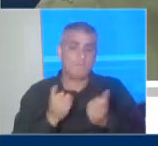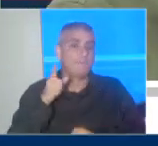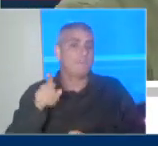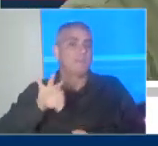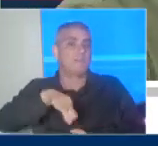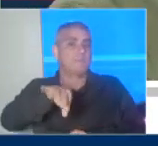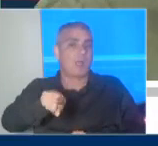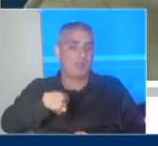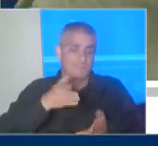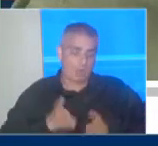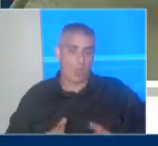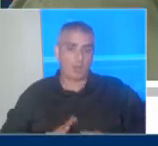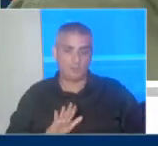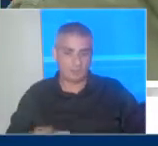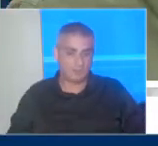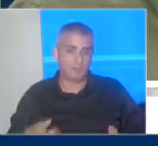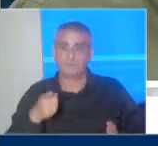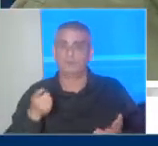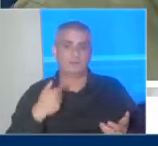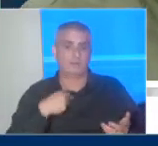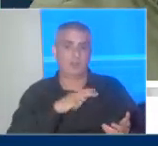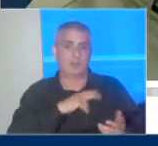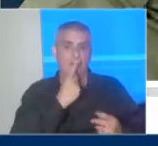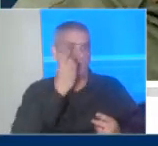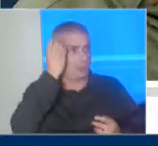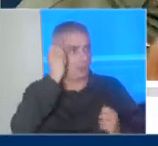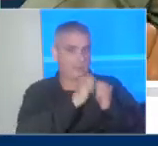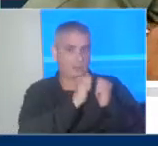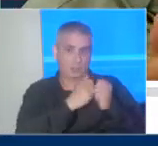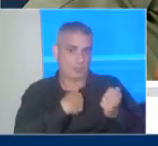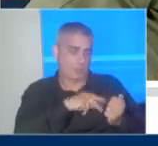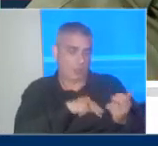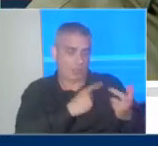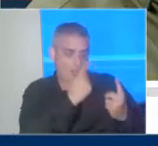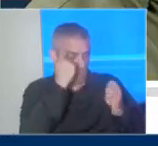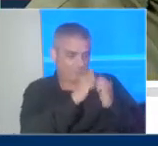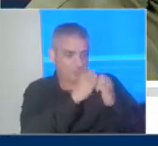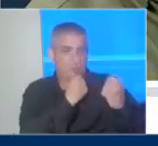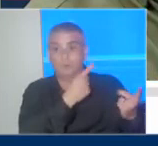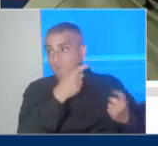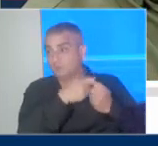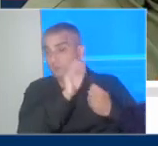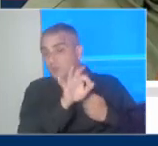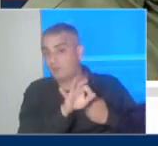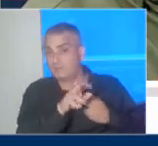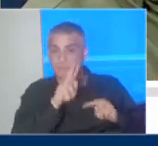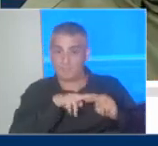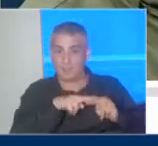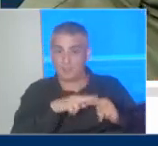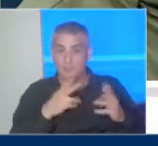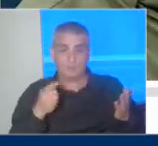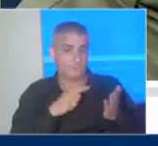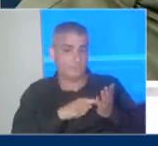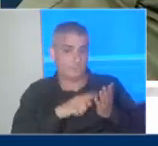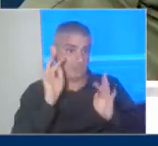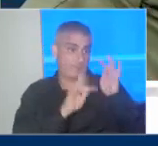במטבח ובהולדת ילדים, שמדברים על כך... בסדר, אני לא אחראי על קואליציות. אני לא אחראי על קואליציות. אבל זה השותפים שלכם, ואז אני עוד פעם רוצה